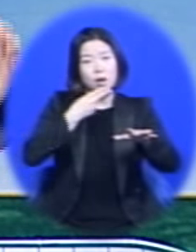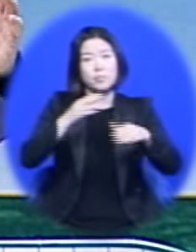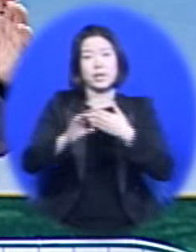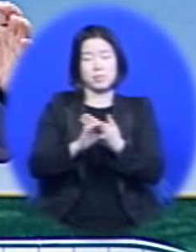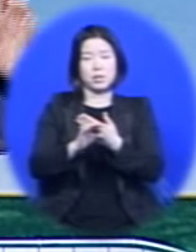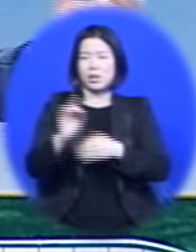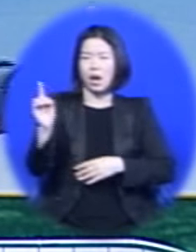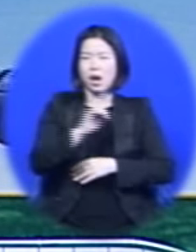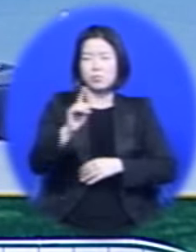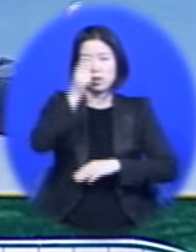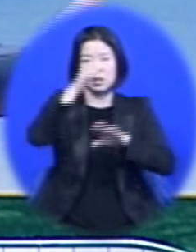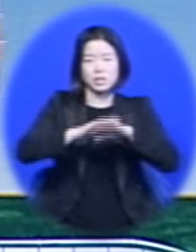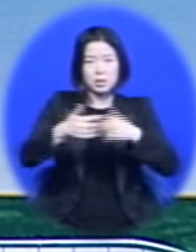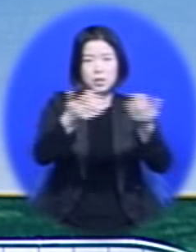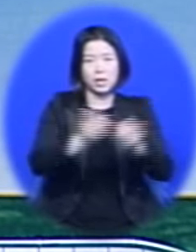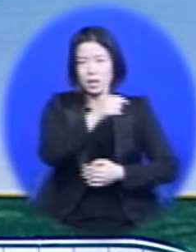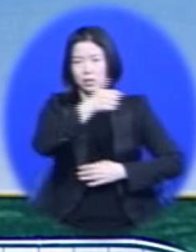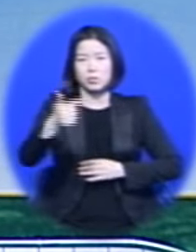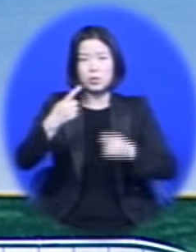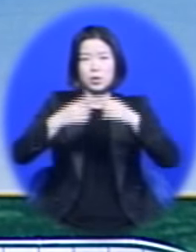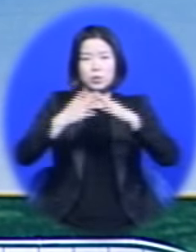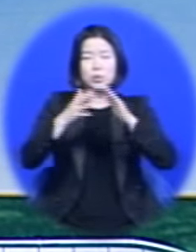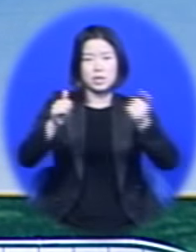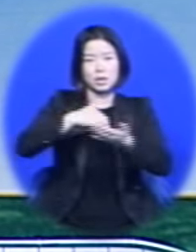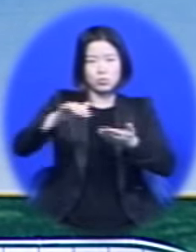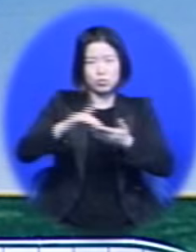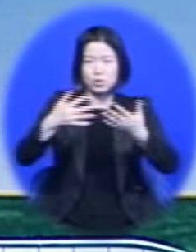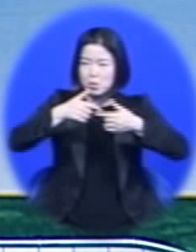아무리 예배당이 크고 교인이 많아도